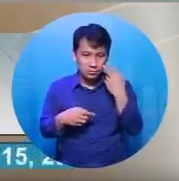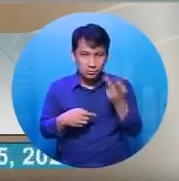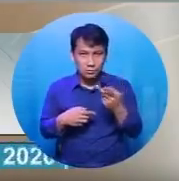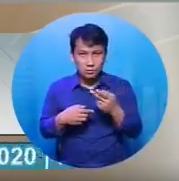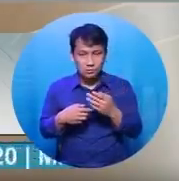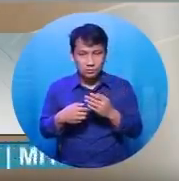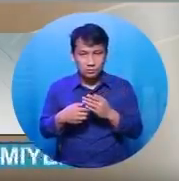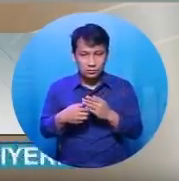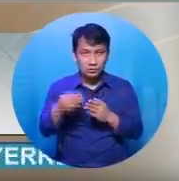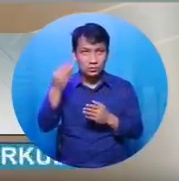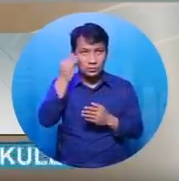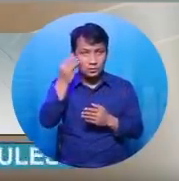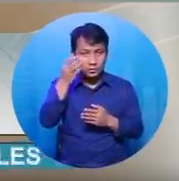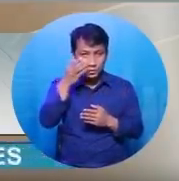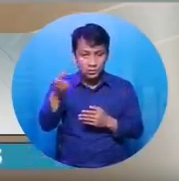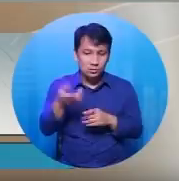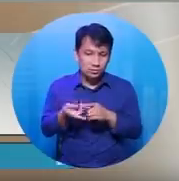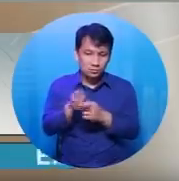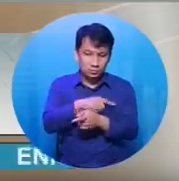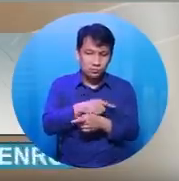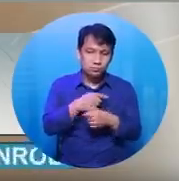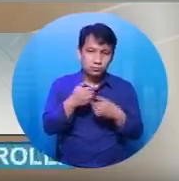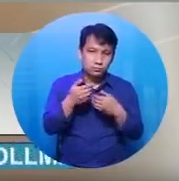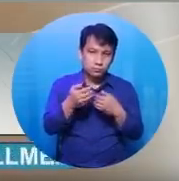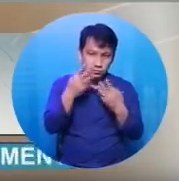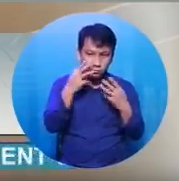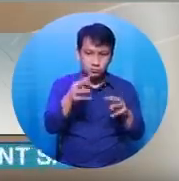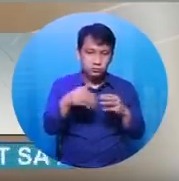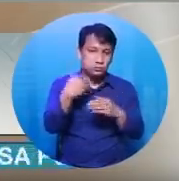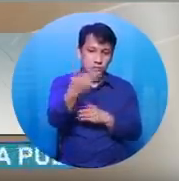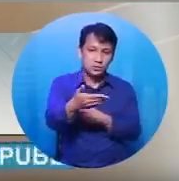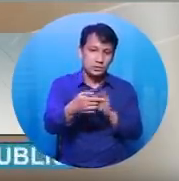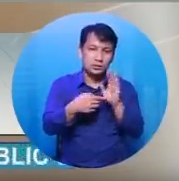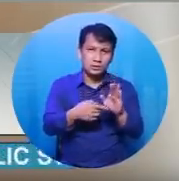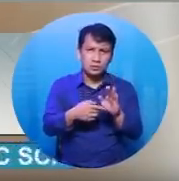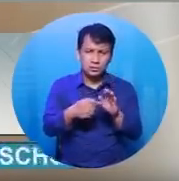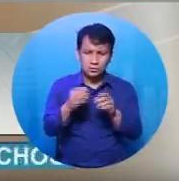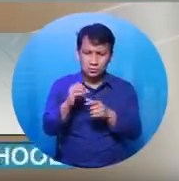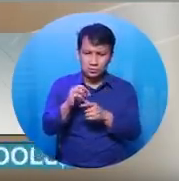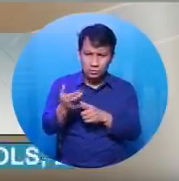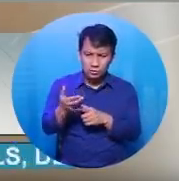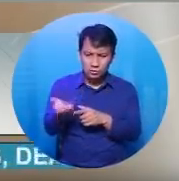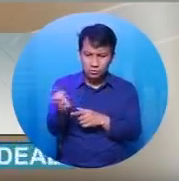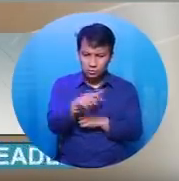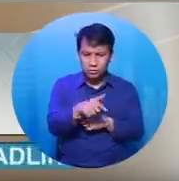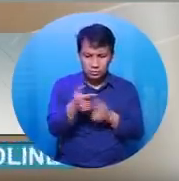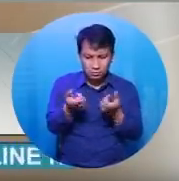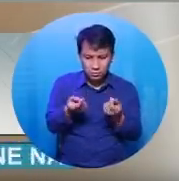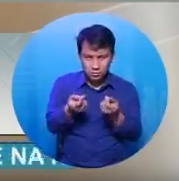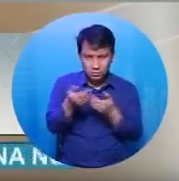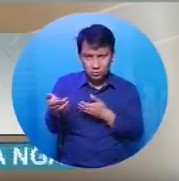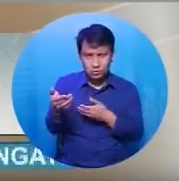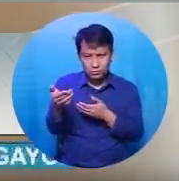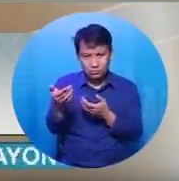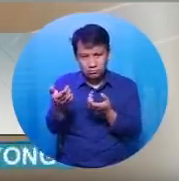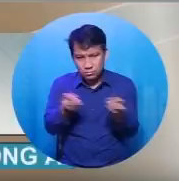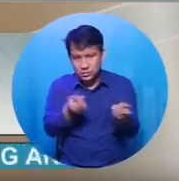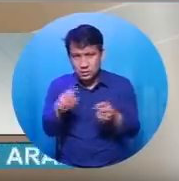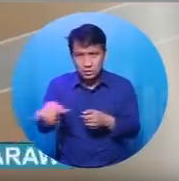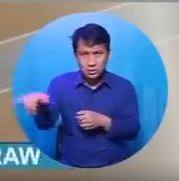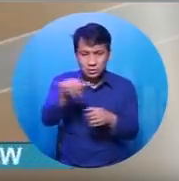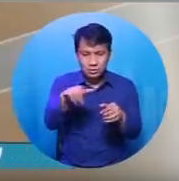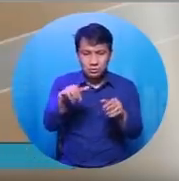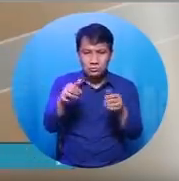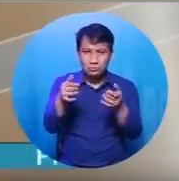Cristina? Abogado na taga roon na para alam nila yung mga pasikot-sikot, yung